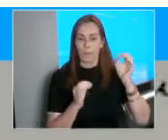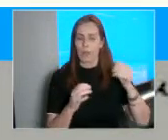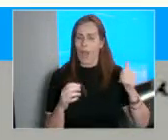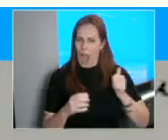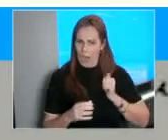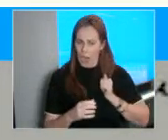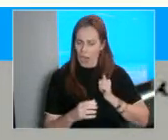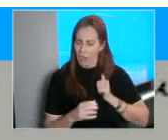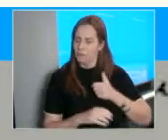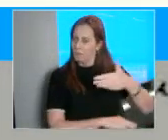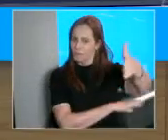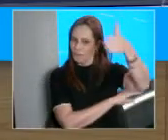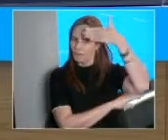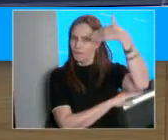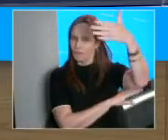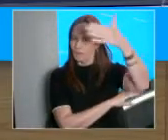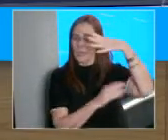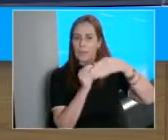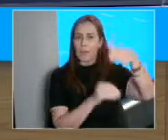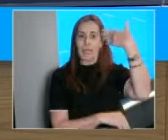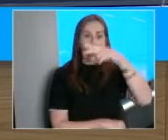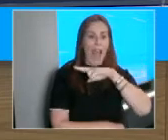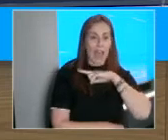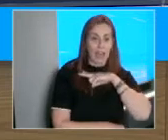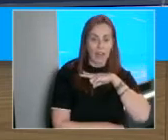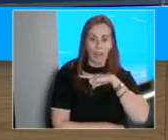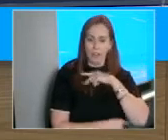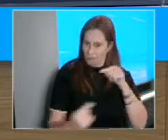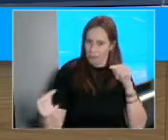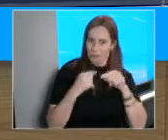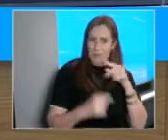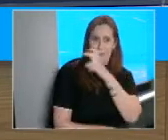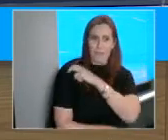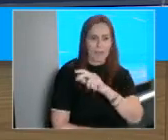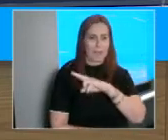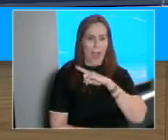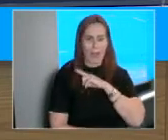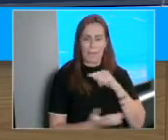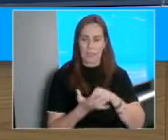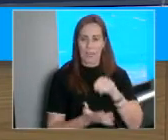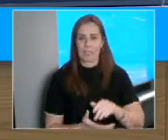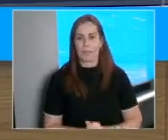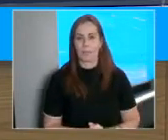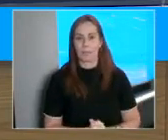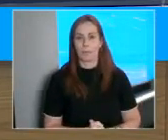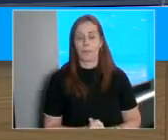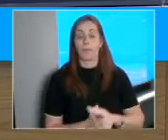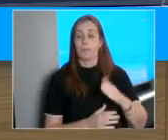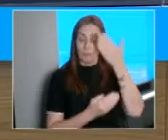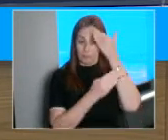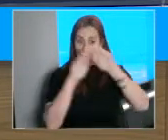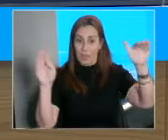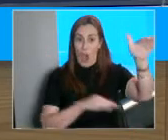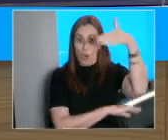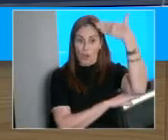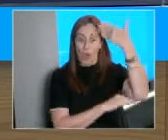הבריגדה נהגו להניף את הדגל לצד הדגל הבריטי, ואף התעמתו עם מפקדיהם הבריטים על רקע זה. בעת הכרזת העצמאות